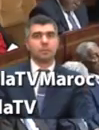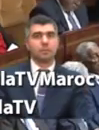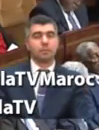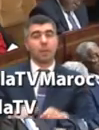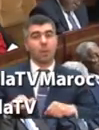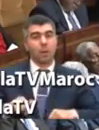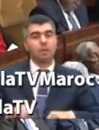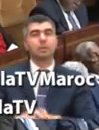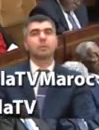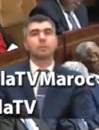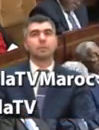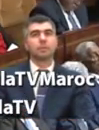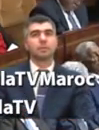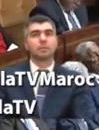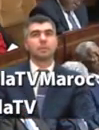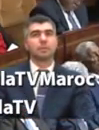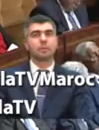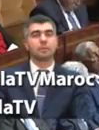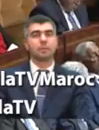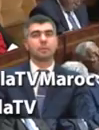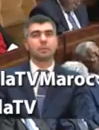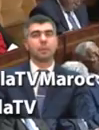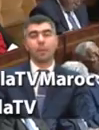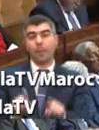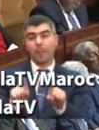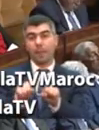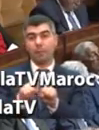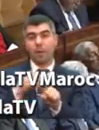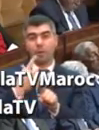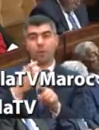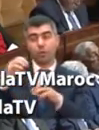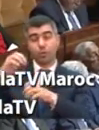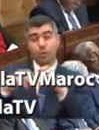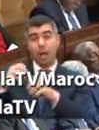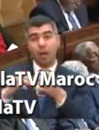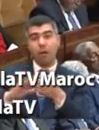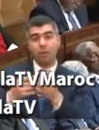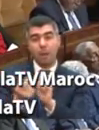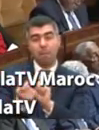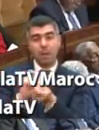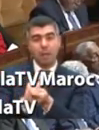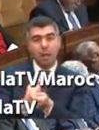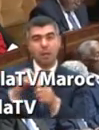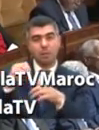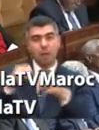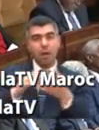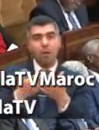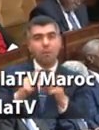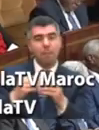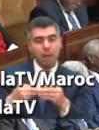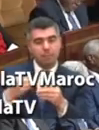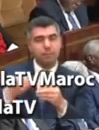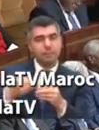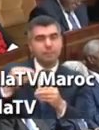السيد الوزير، بالنسبه للتاثير ديال هذه التقلبات المناخيه والتساقطات اللي غير